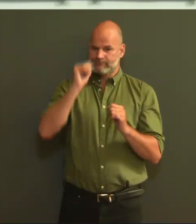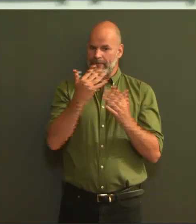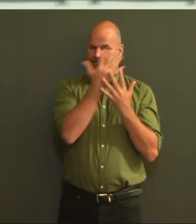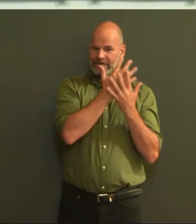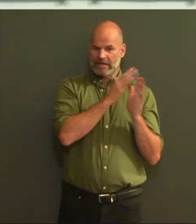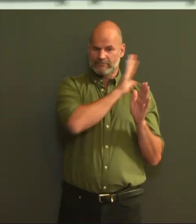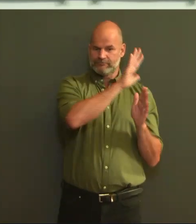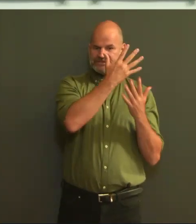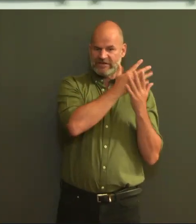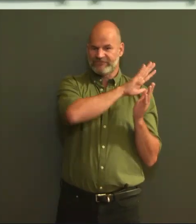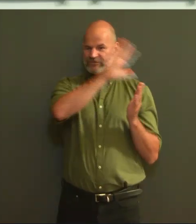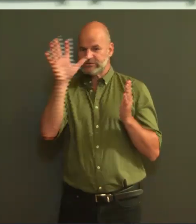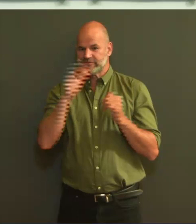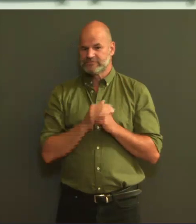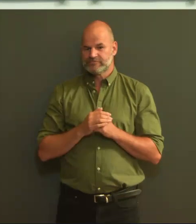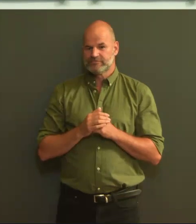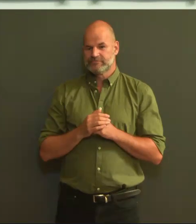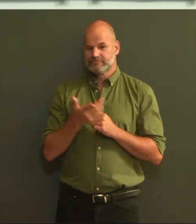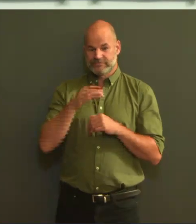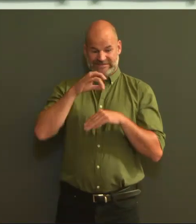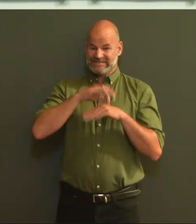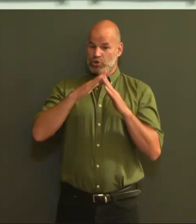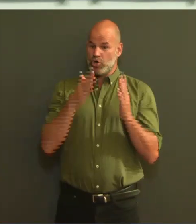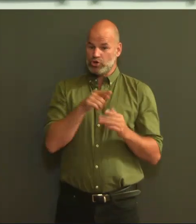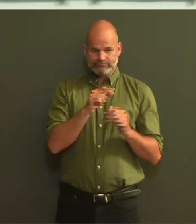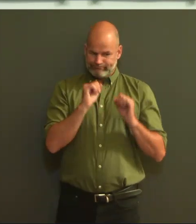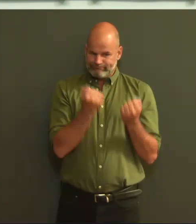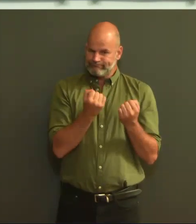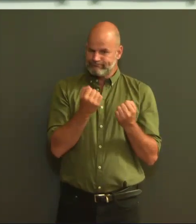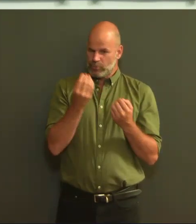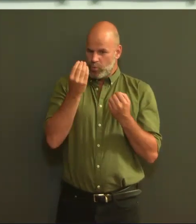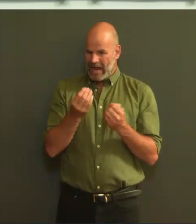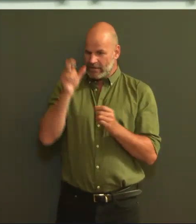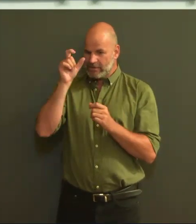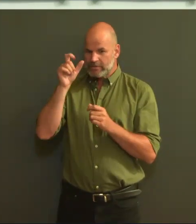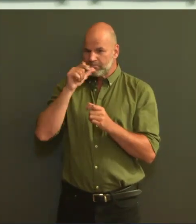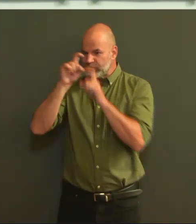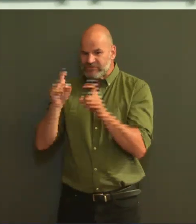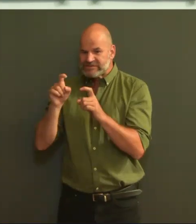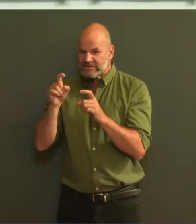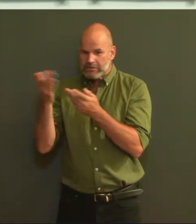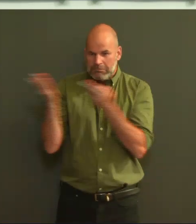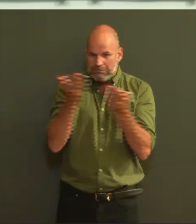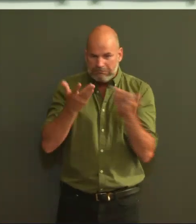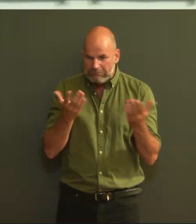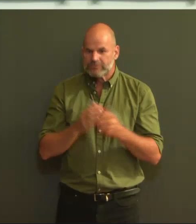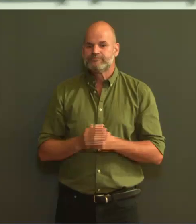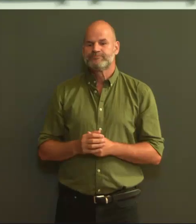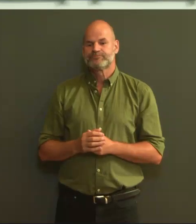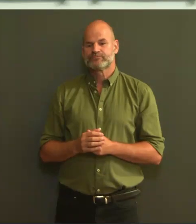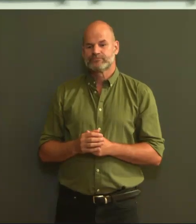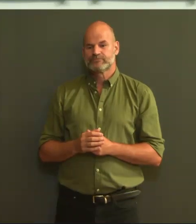gaat. Deze RT-waarde per provincie is vandaag ook beschikbaar in de dagelijkse rapporten die op de website